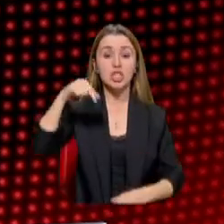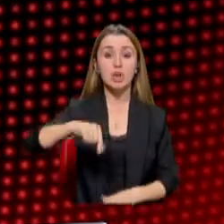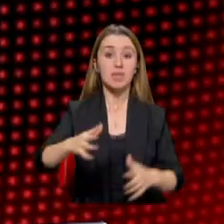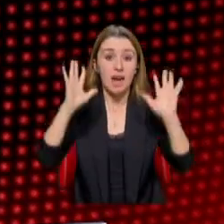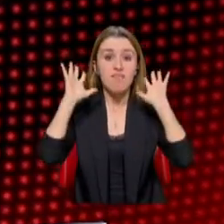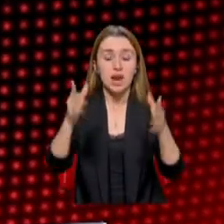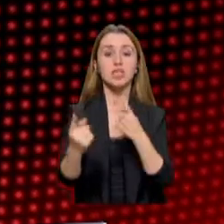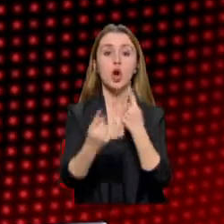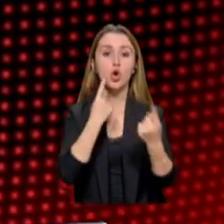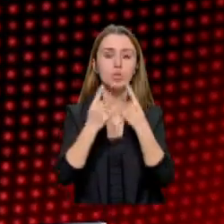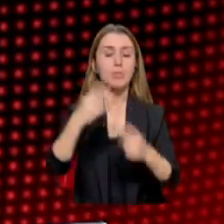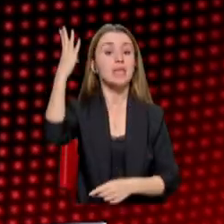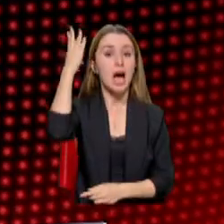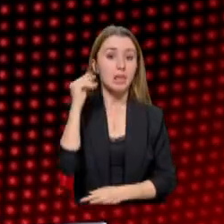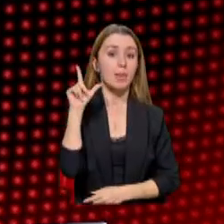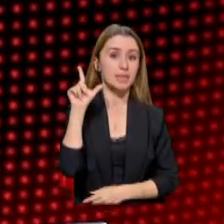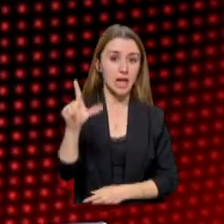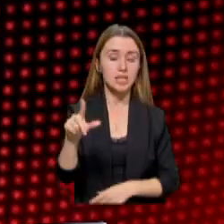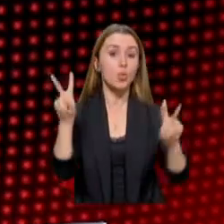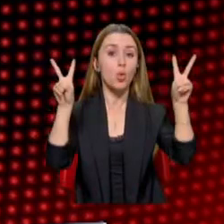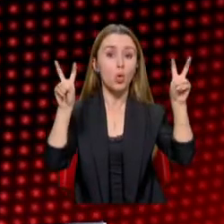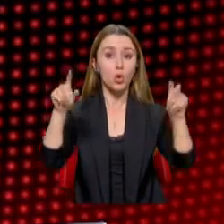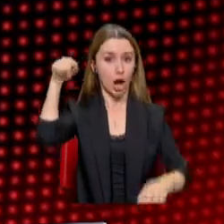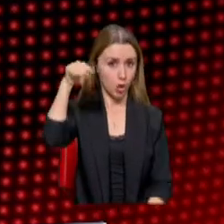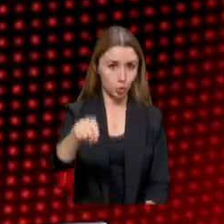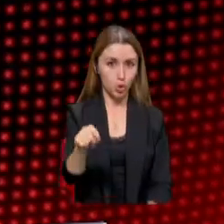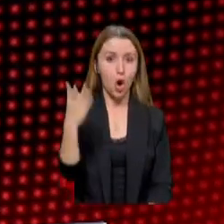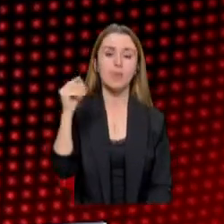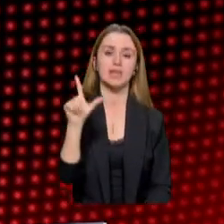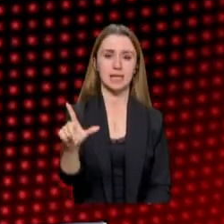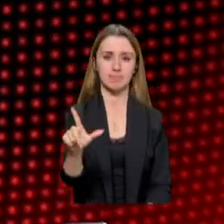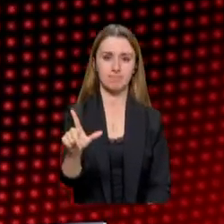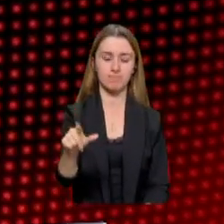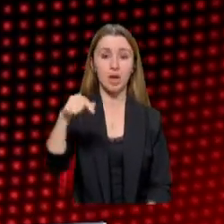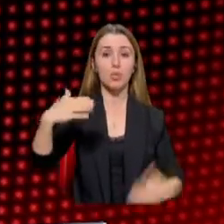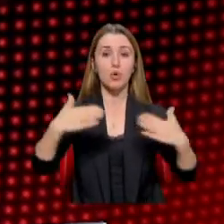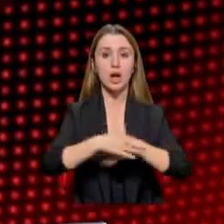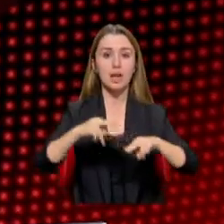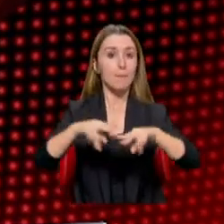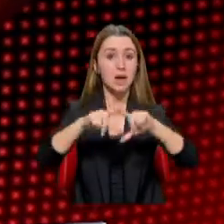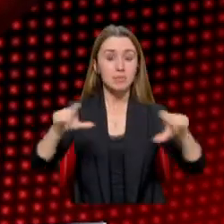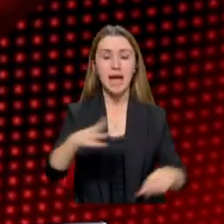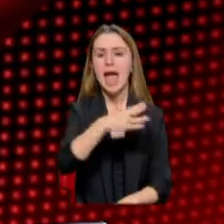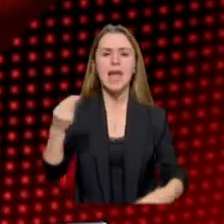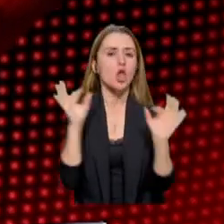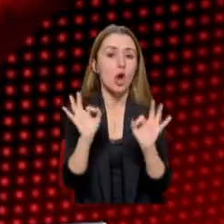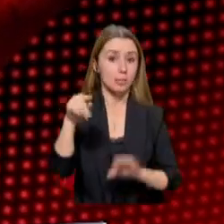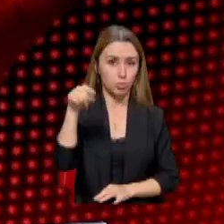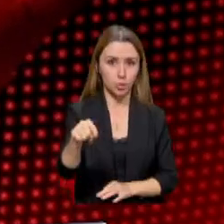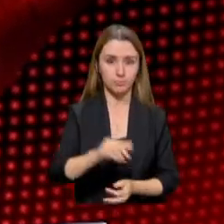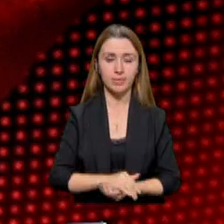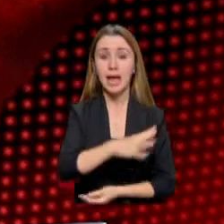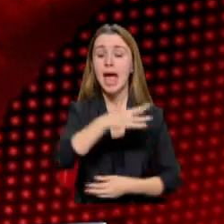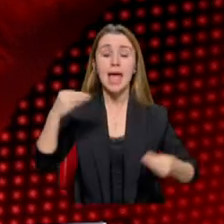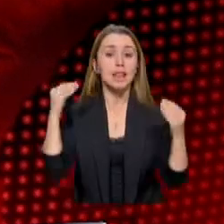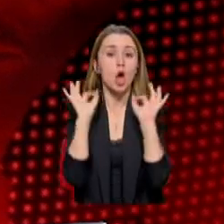anlayarak kavrayarak konuşmamız gereken konular olacak olmalı da bu akşam başlığımız en önemlisi